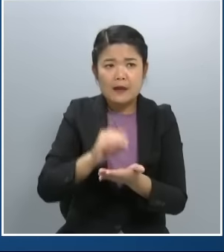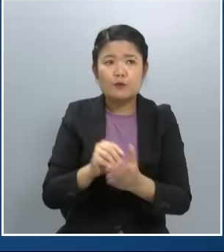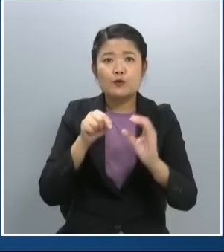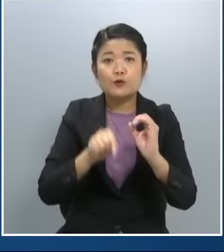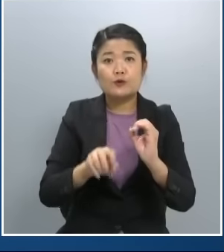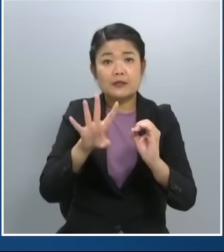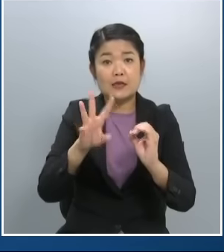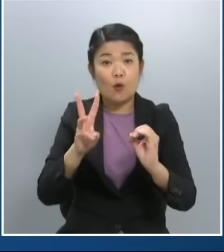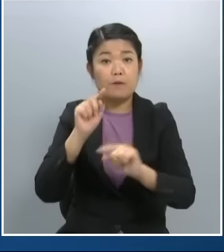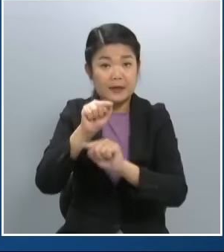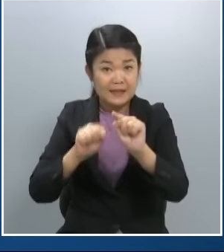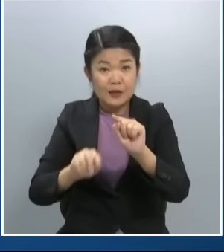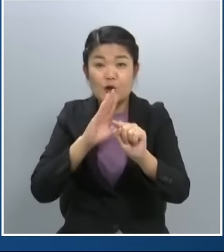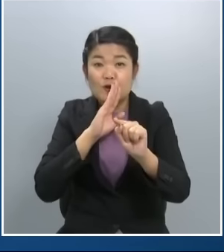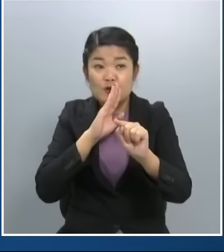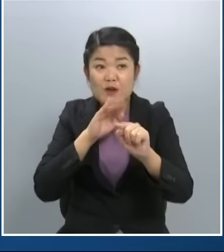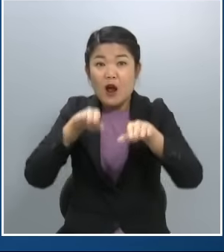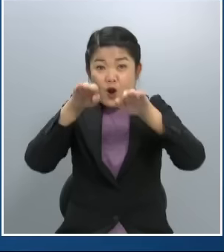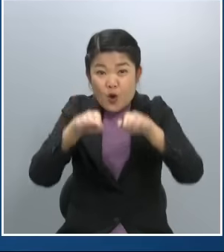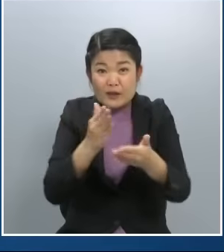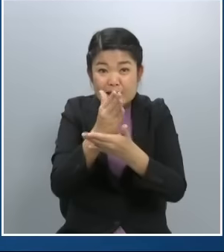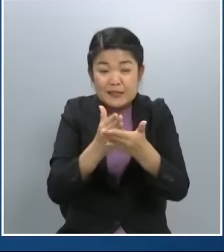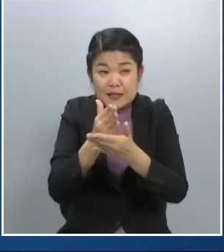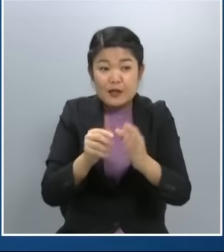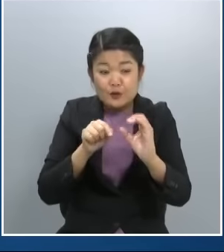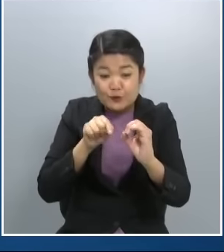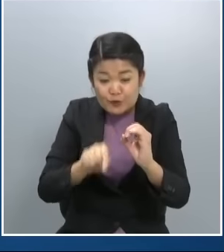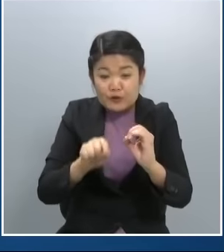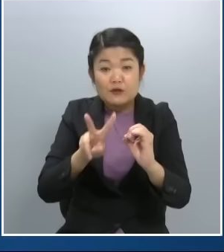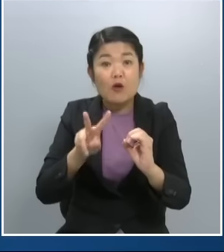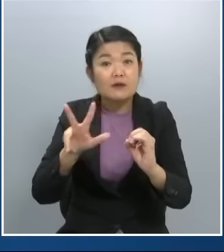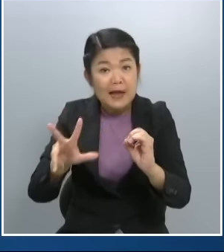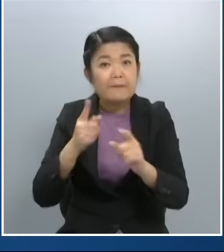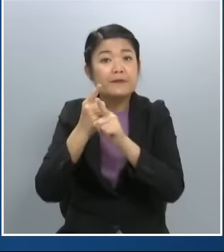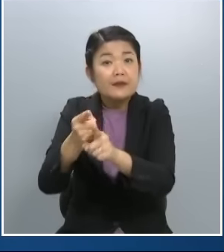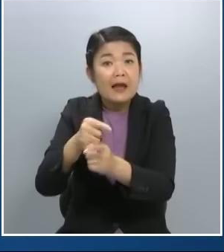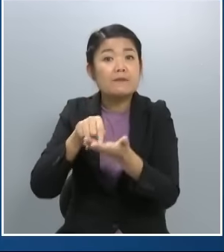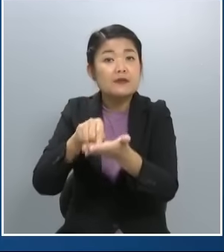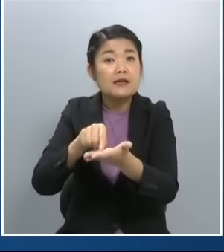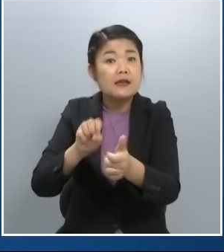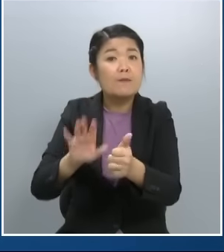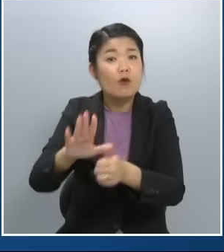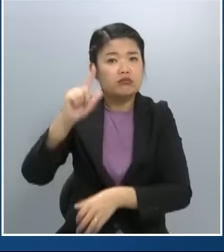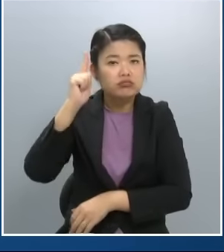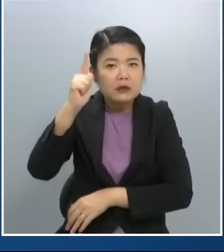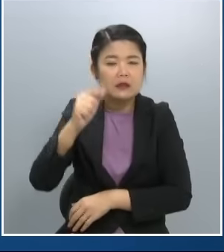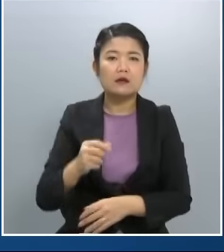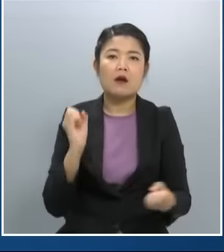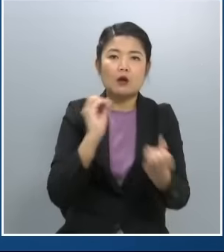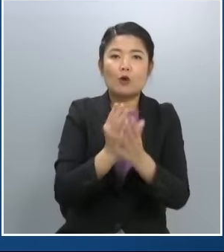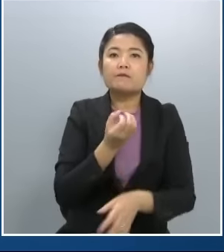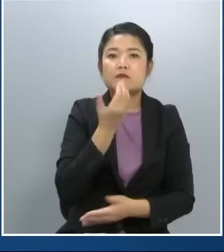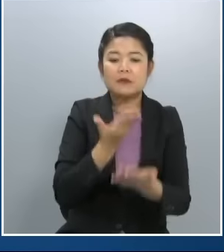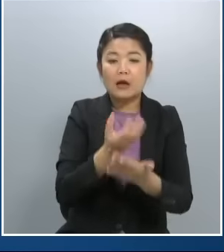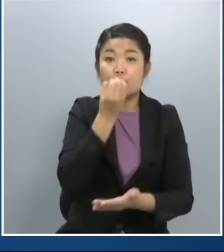0.46%ถ้าลดวงเงินนำส่งเหลือครึ่งหนึ่ง 0.23 ตามข้อเสนอคุณทักษิณจะทำให้ดอกเบี้ยที่